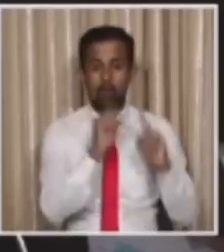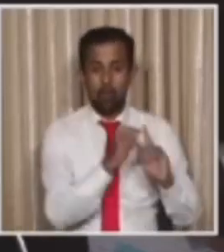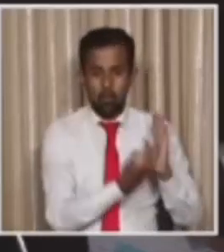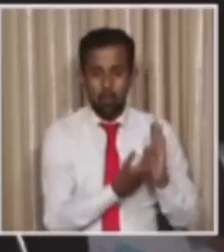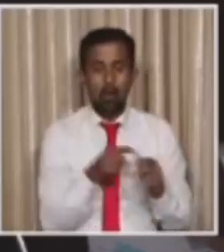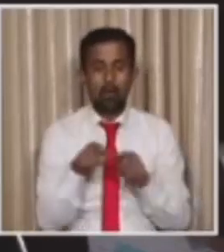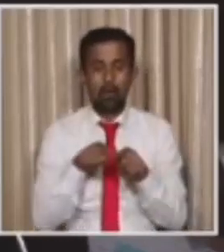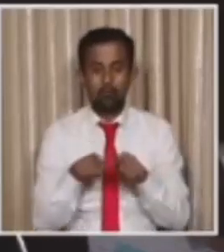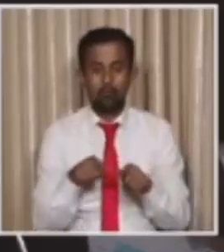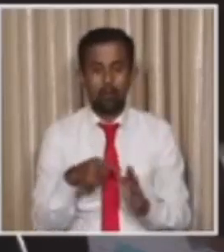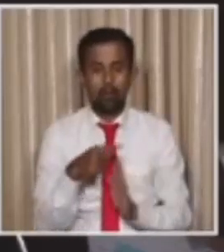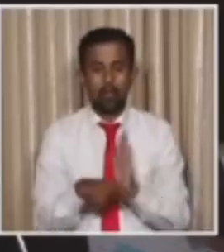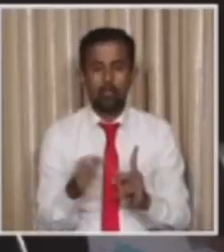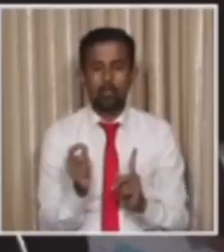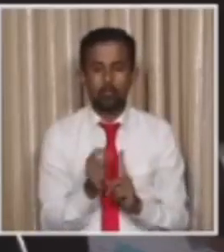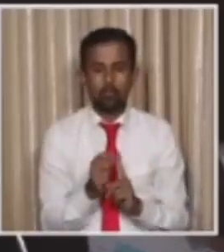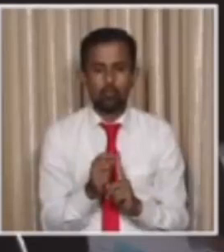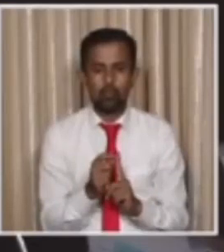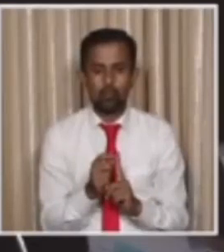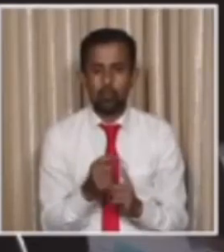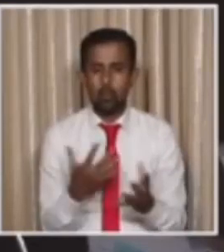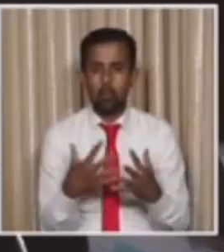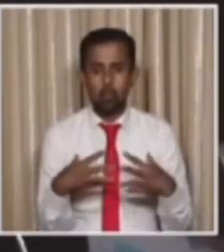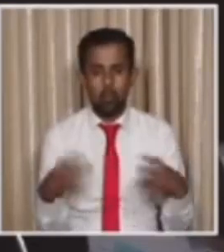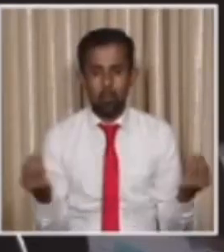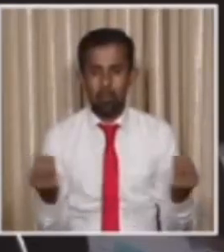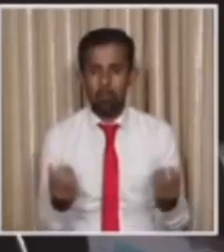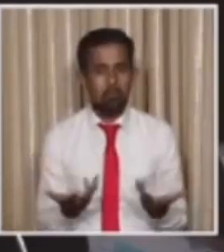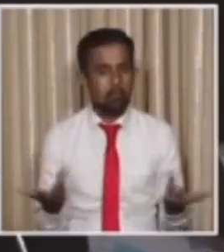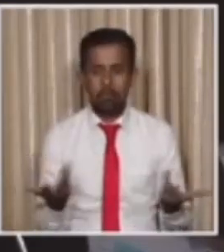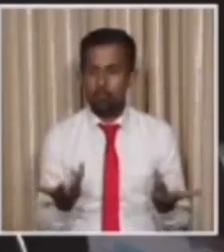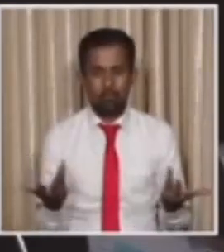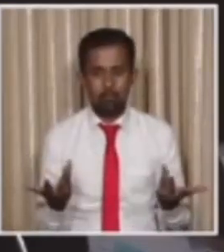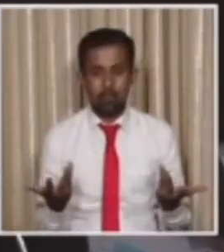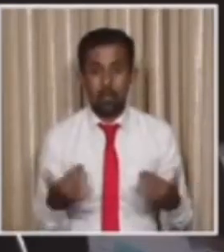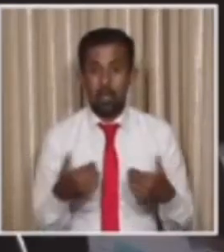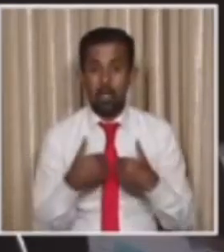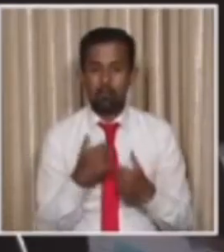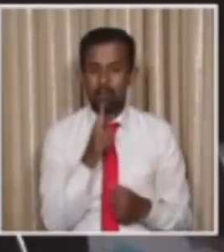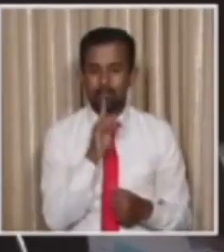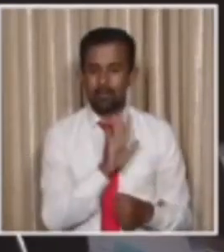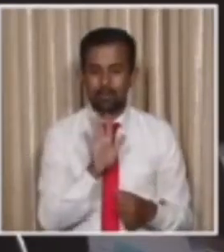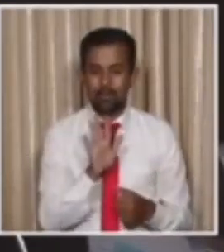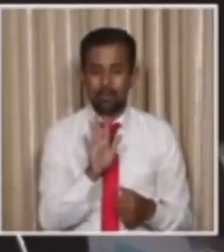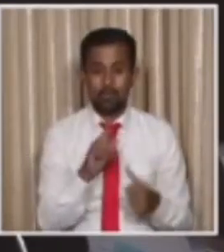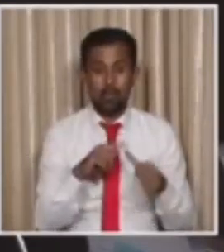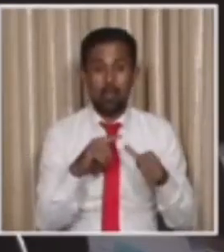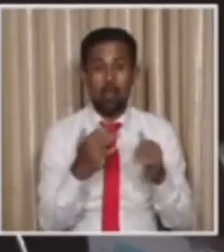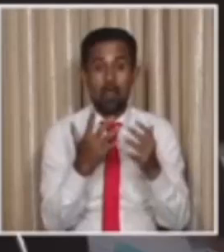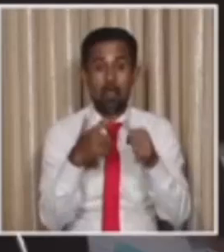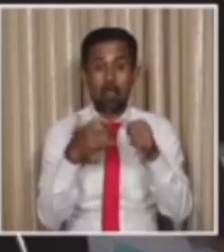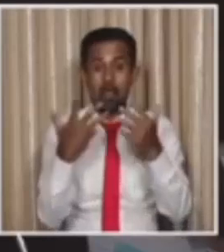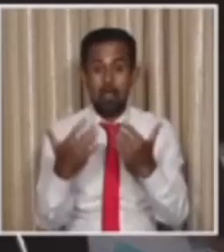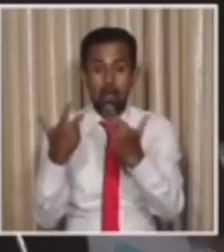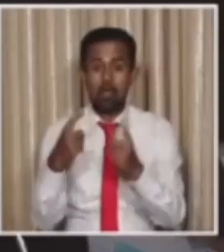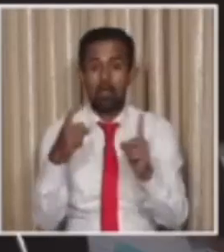දෑවලින් රටේ දුගී දුප්පත්කම දුරලීමට අපොහොසත් වූ බව. ඒක අපි නෙමෙයි කියන්නේ, මේ රටේ සංඛ්‍යාලේඛන දෙපාර්තමේන්තුව